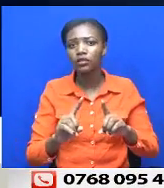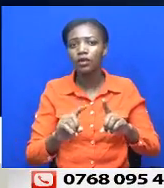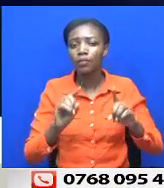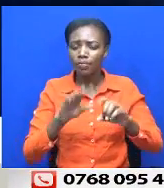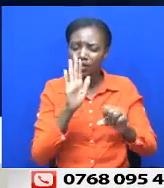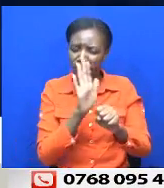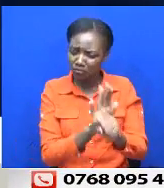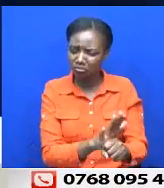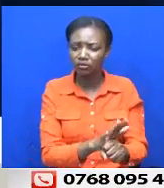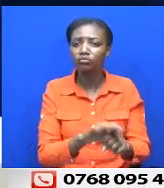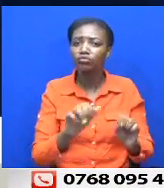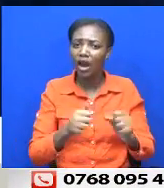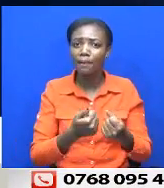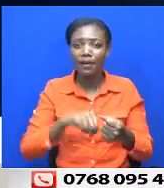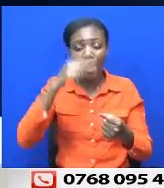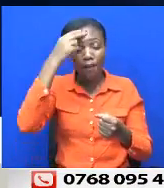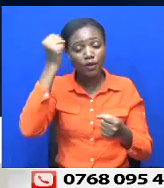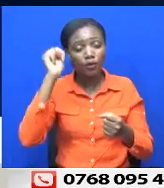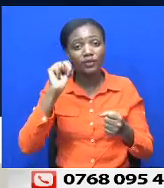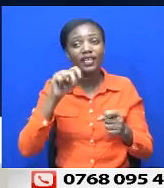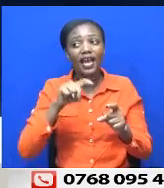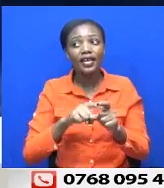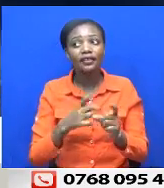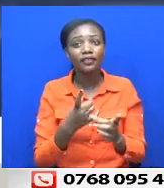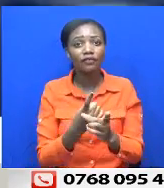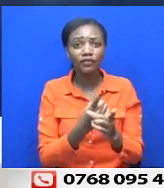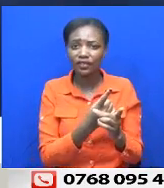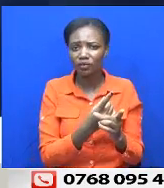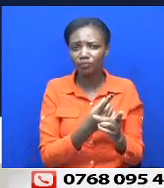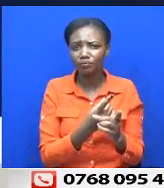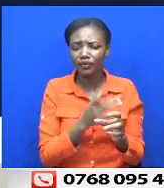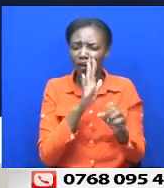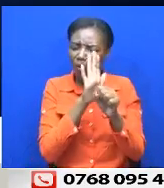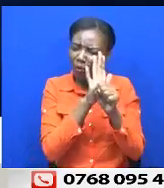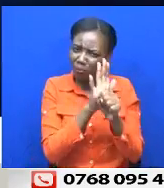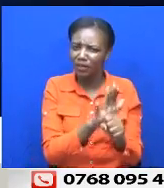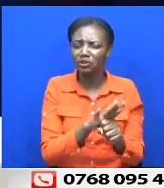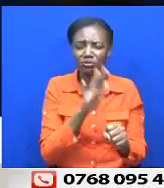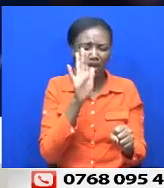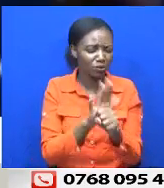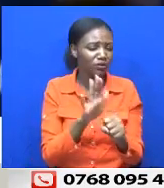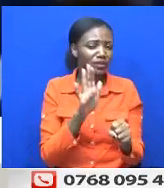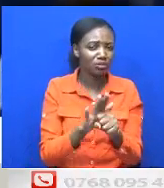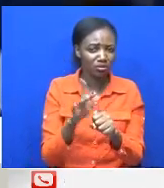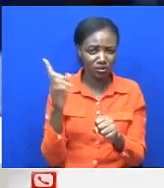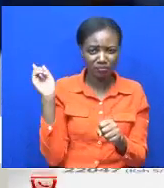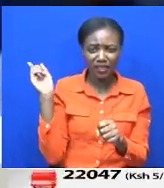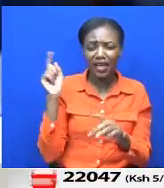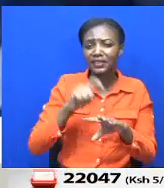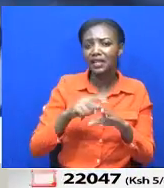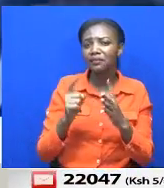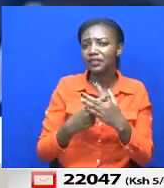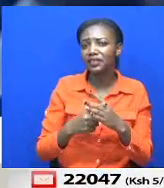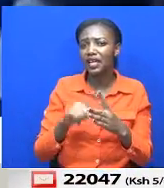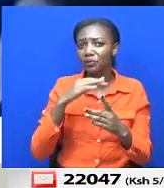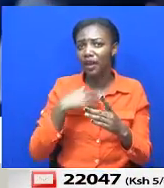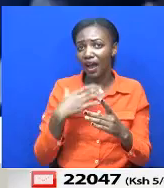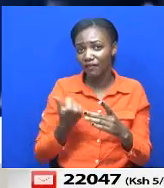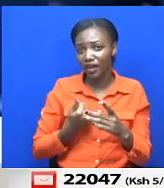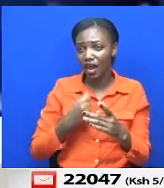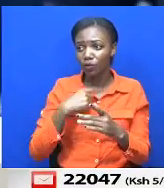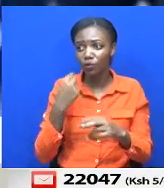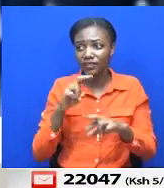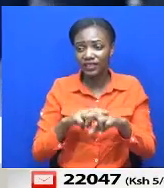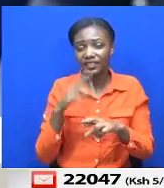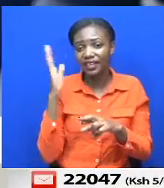ziweze kuendelea, kwa sababu katika kanda hii dhulma hii ikianza, matukio hili likianza, tunaye yule msichana ambaye ameketi pale